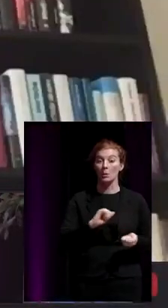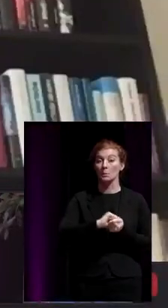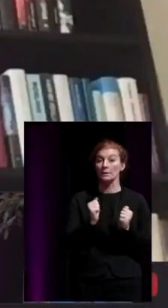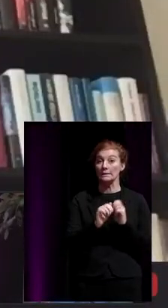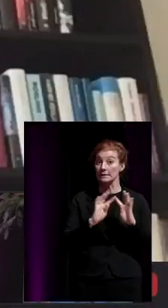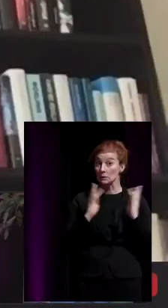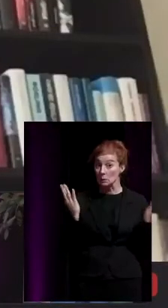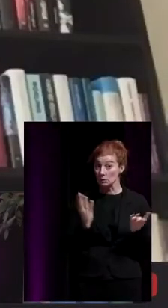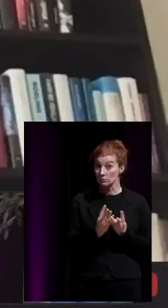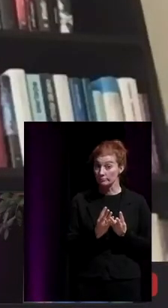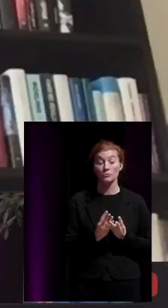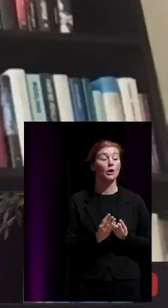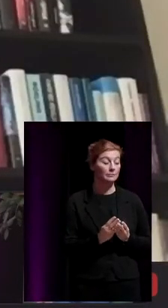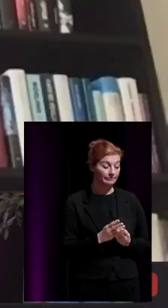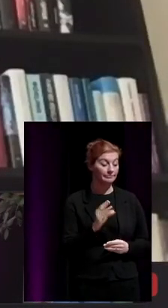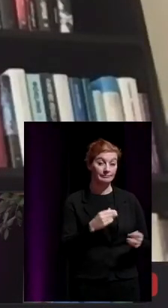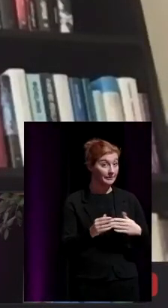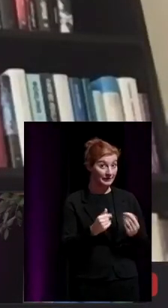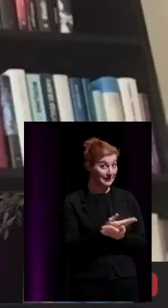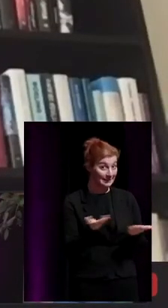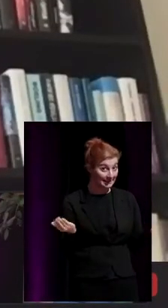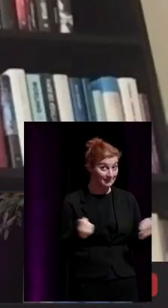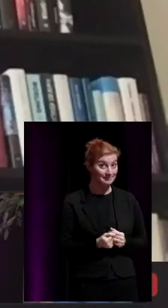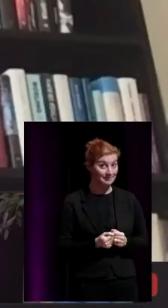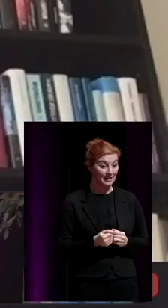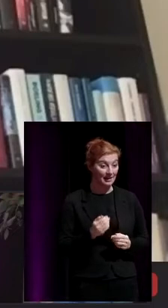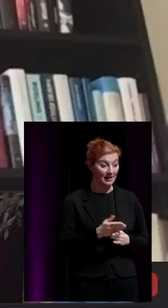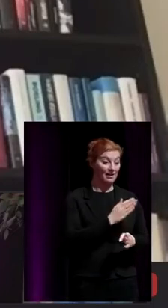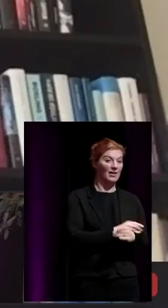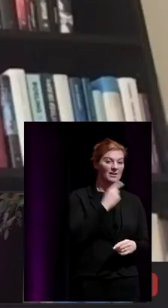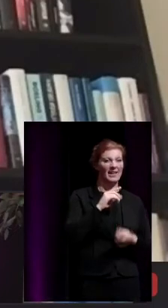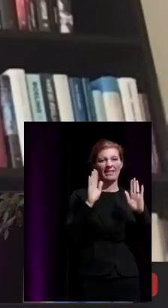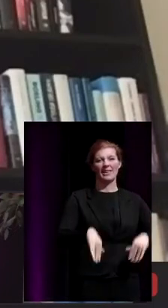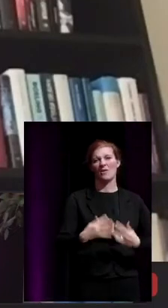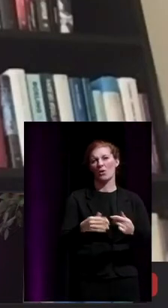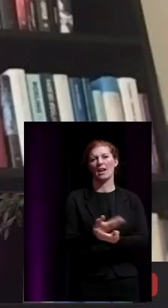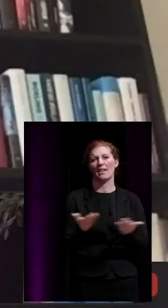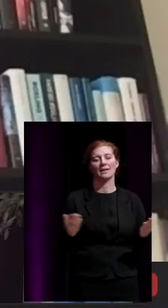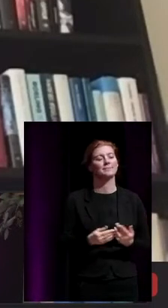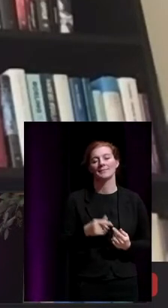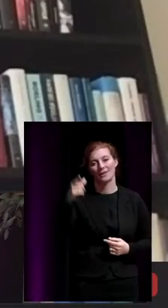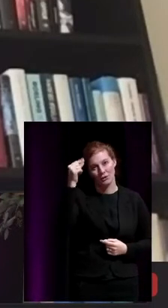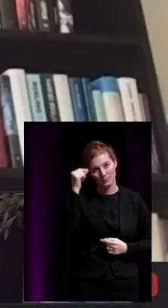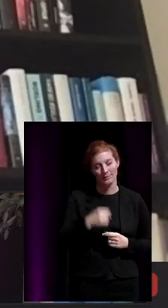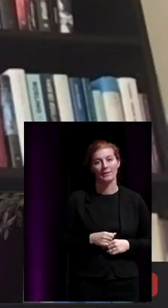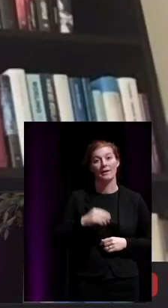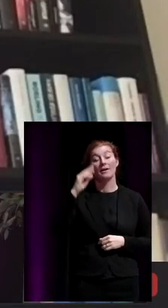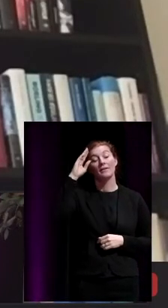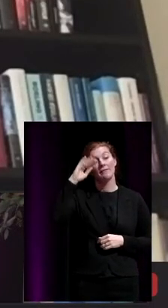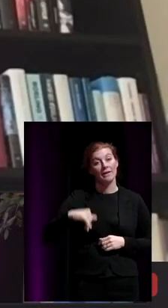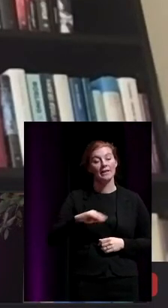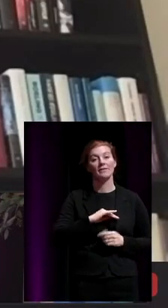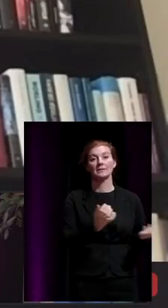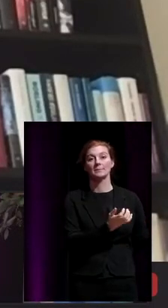inte? Så här, att i förväg säga att något inte skulle fungera, det är väldigt dumt. Jag tror att eftersom vi vet bristerna i